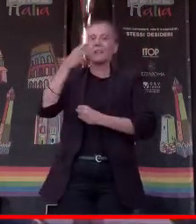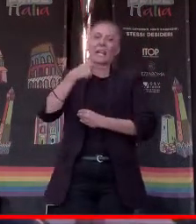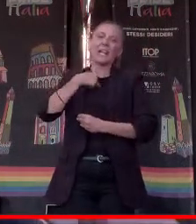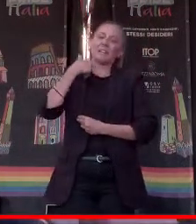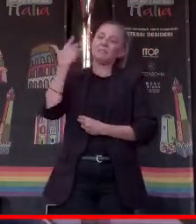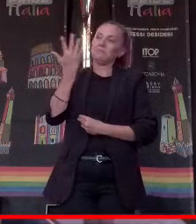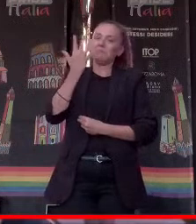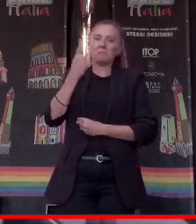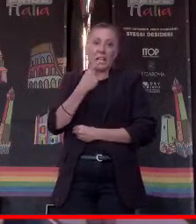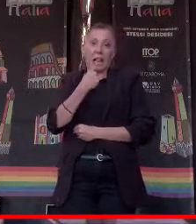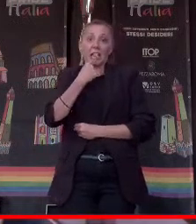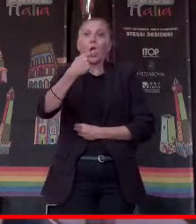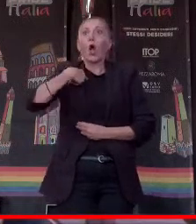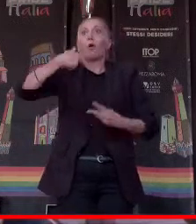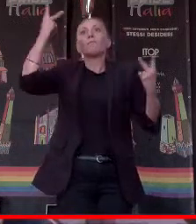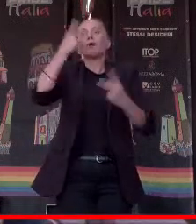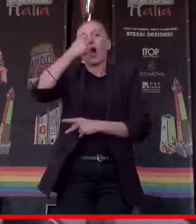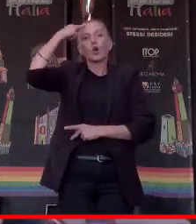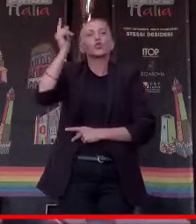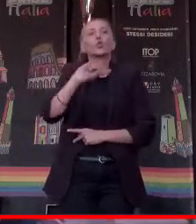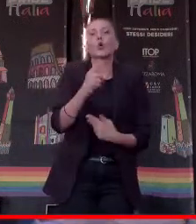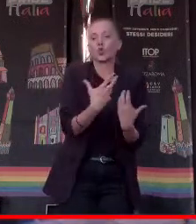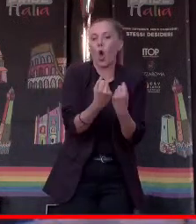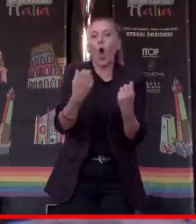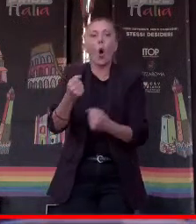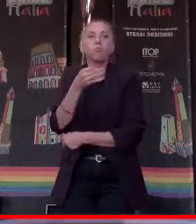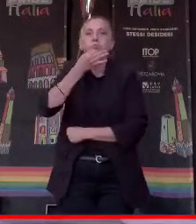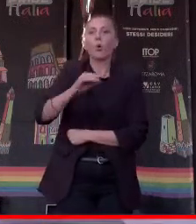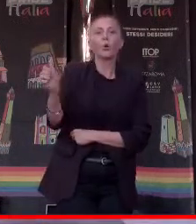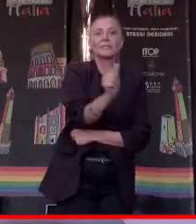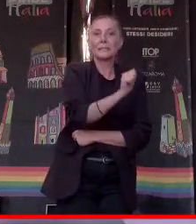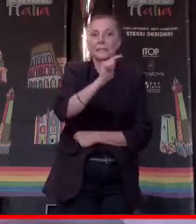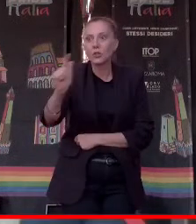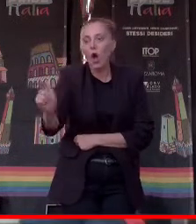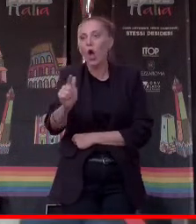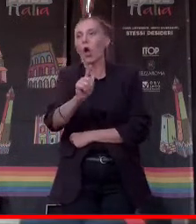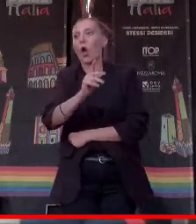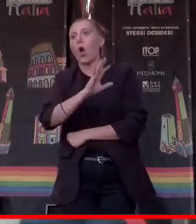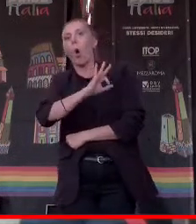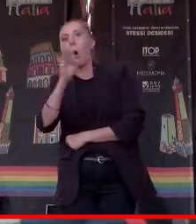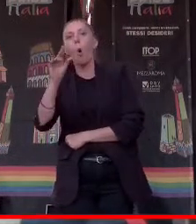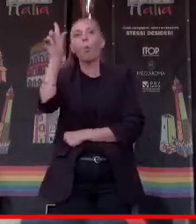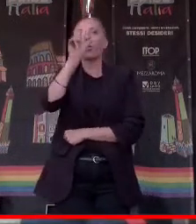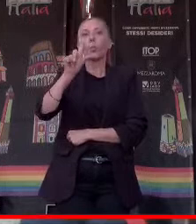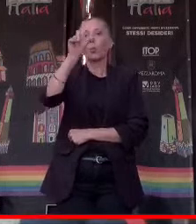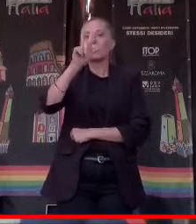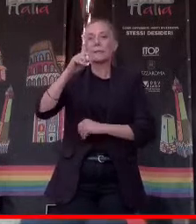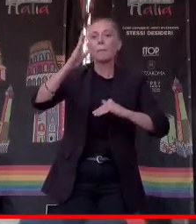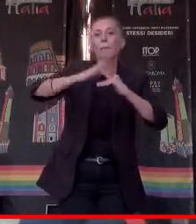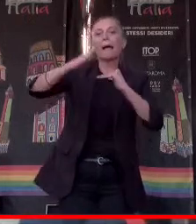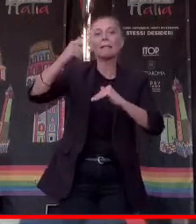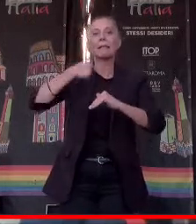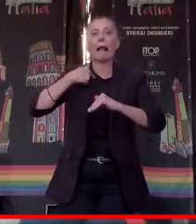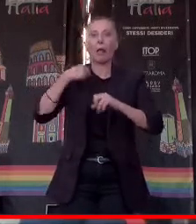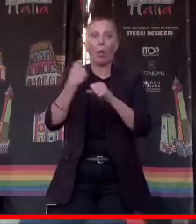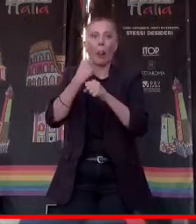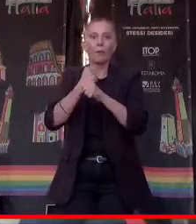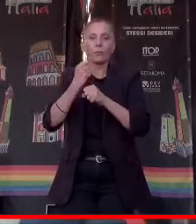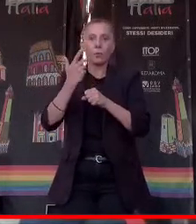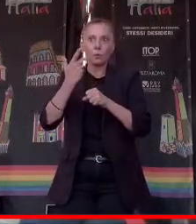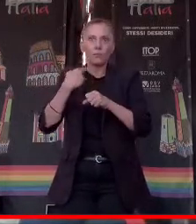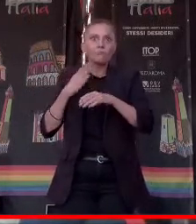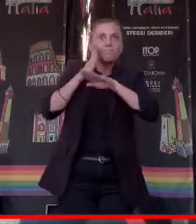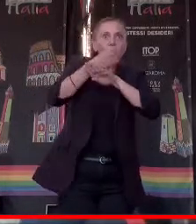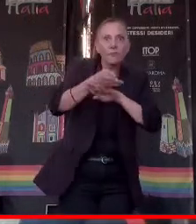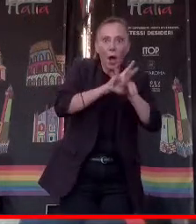non so quanto è fattibile, non so quante orecchie mi tireranno lunedì mattina quando tornerò in municipio. Perché